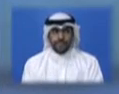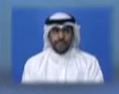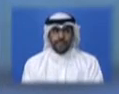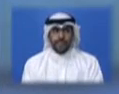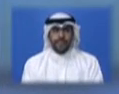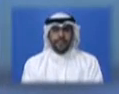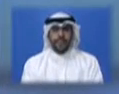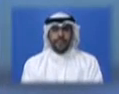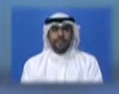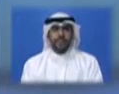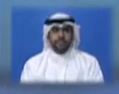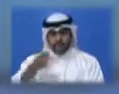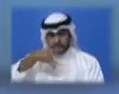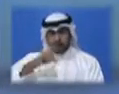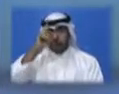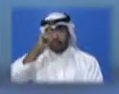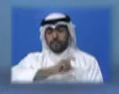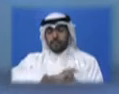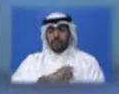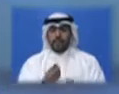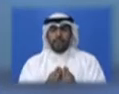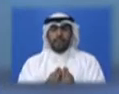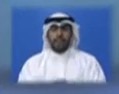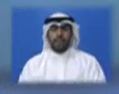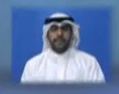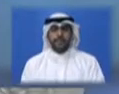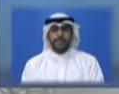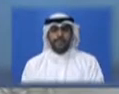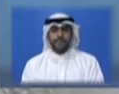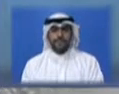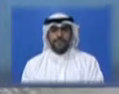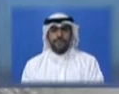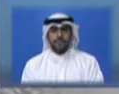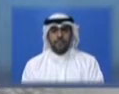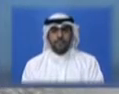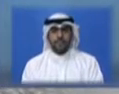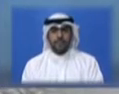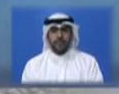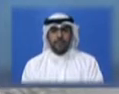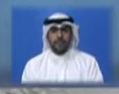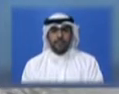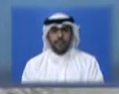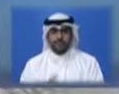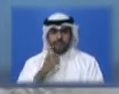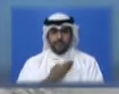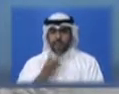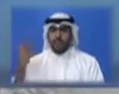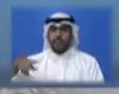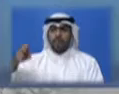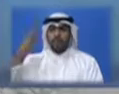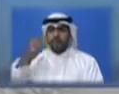أيها السيدات والسادة، البقاء لله. انتقل إلى رحمة الله تعالى محمد طالع ثامر المطيري عن عمر